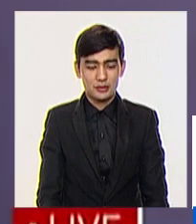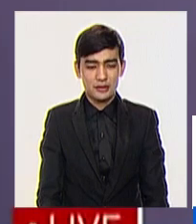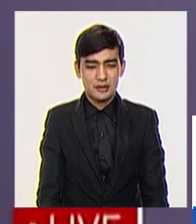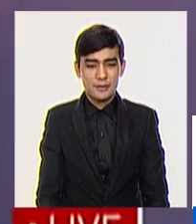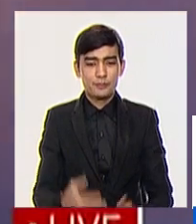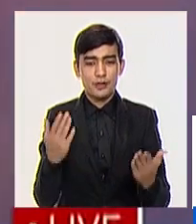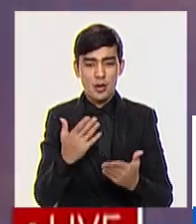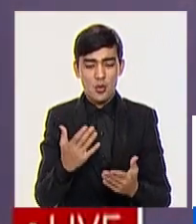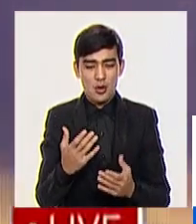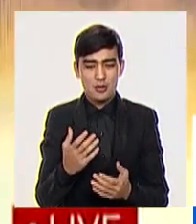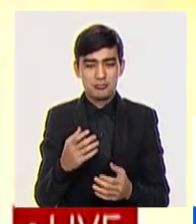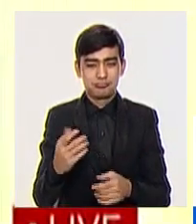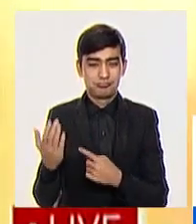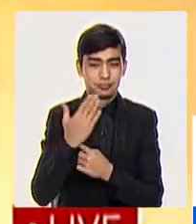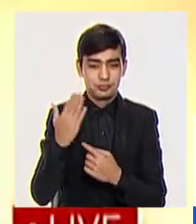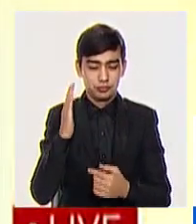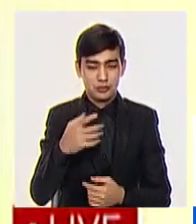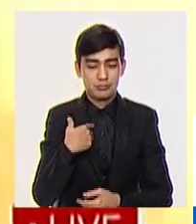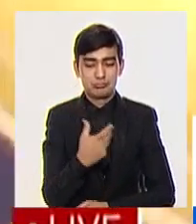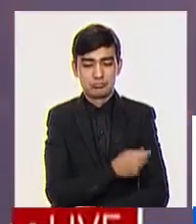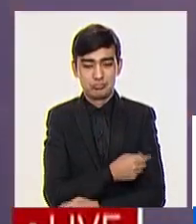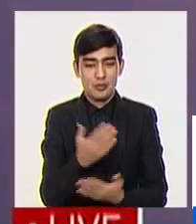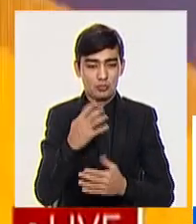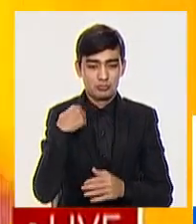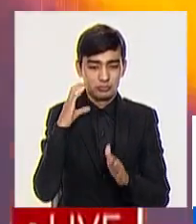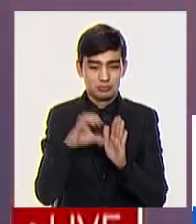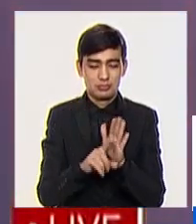Какую дадут команду, какой вакцины вакцинироваться, такой вакцинируемся.